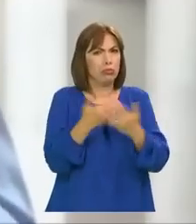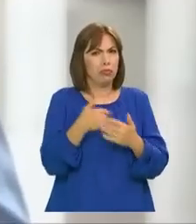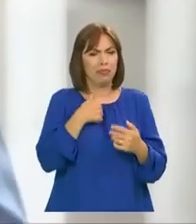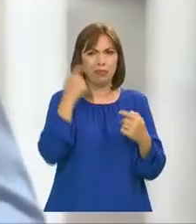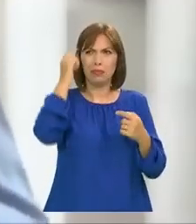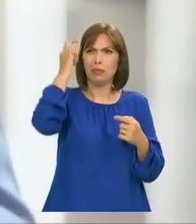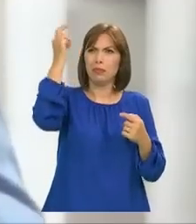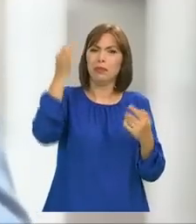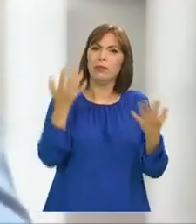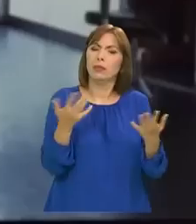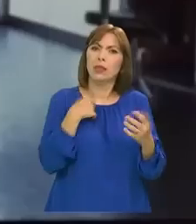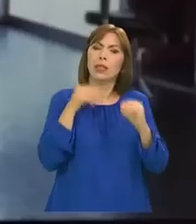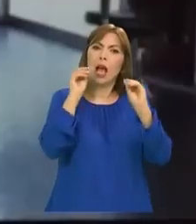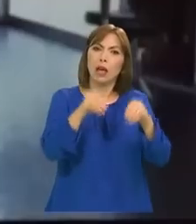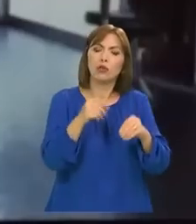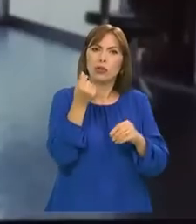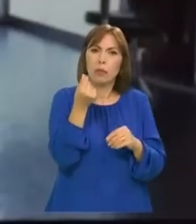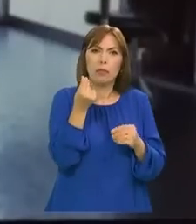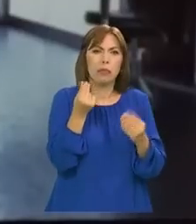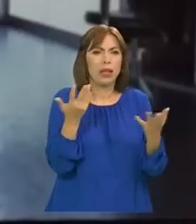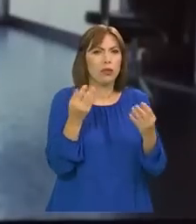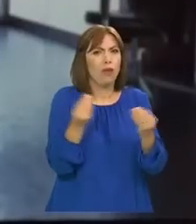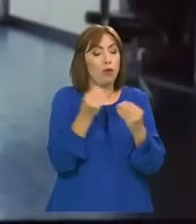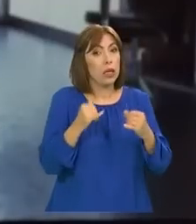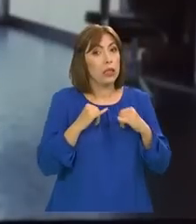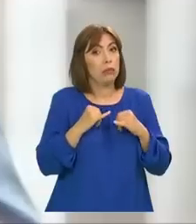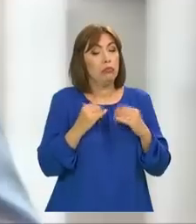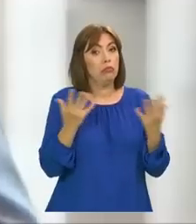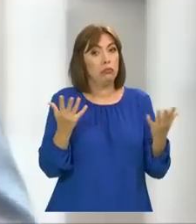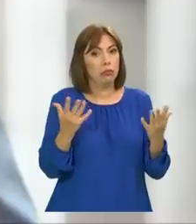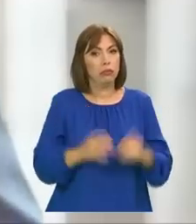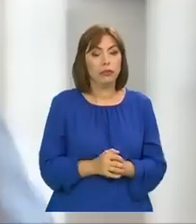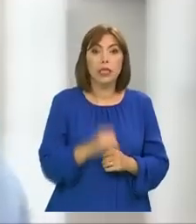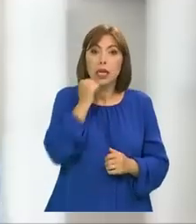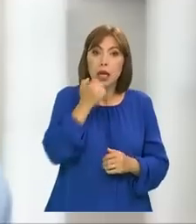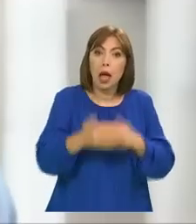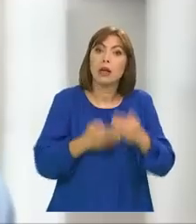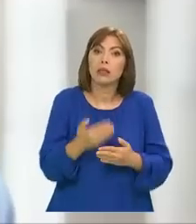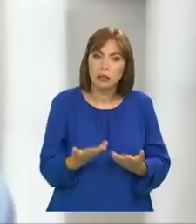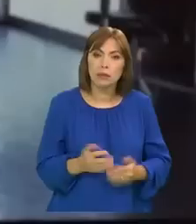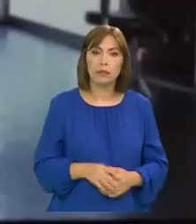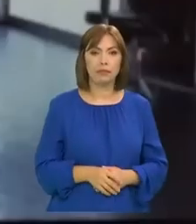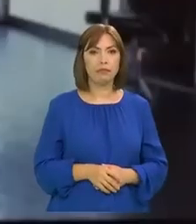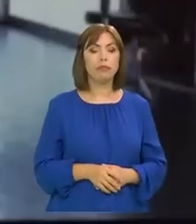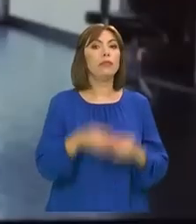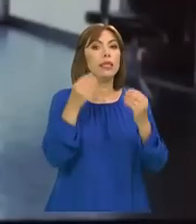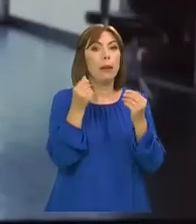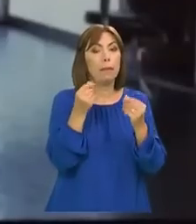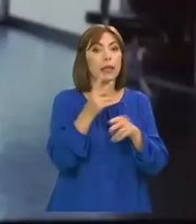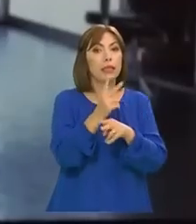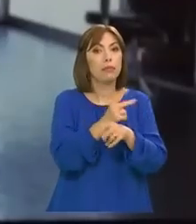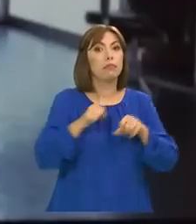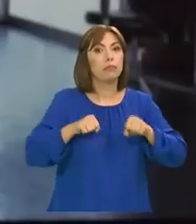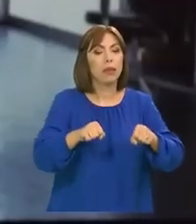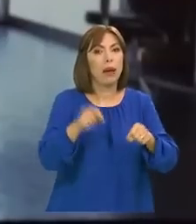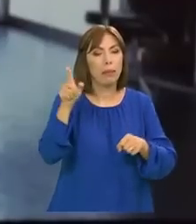duce cu gândul că vom ajunge la niște prețuri foarte interesante în iarnă. Prețurile din hipermarketuri